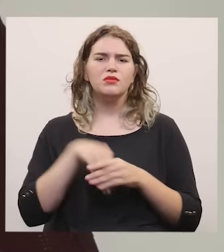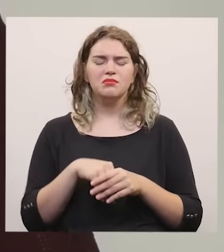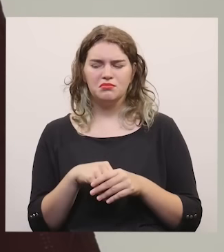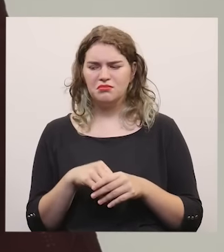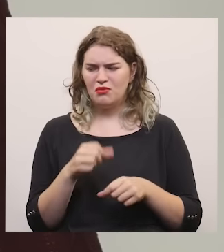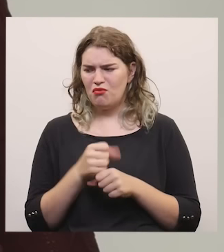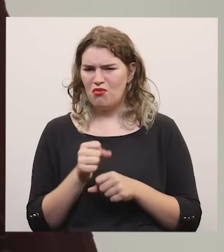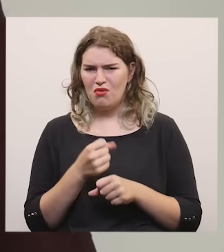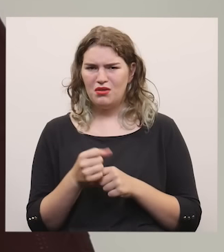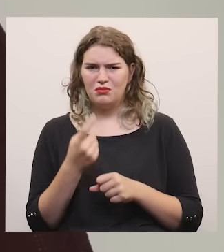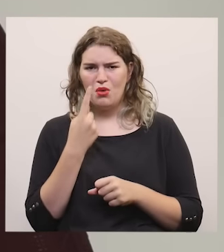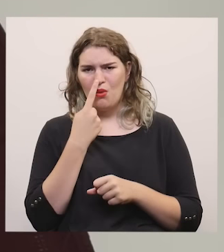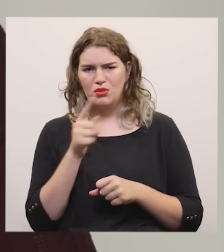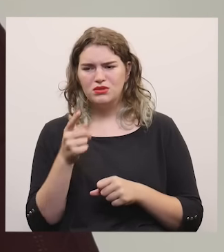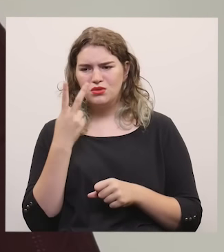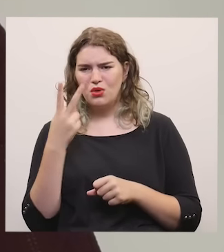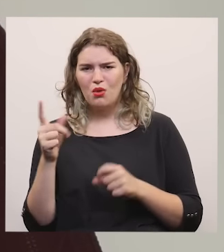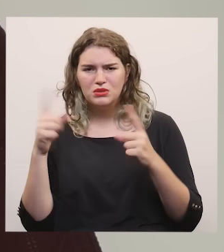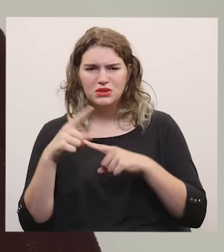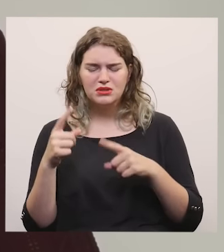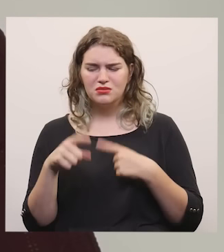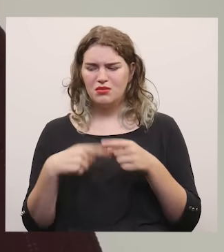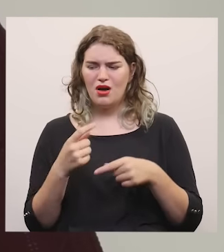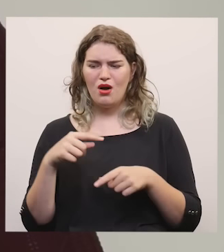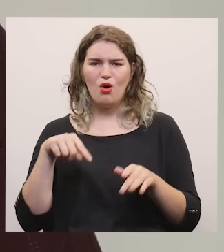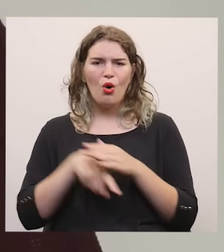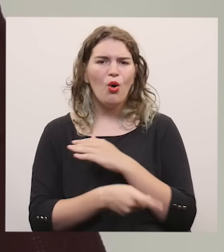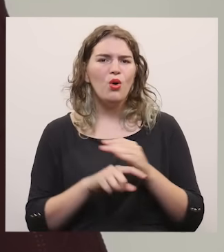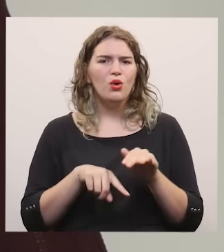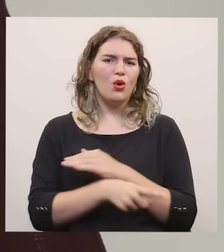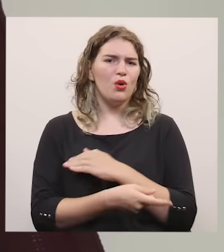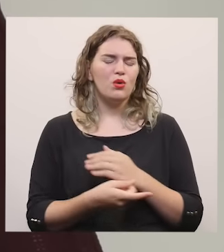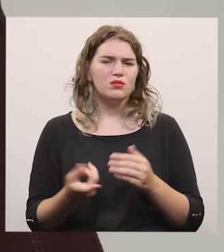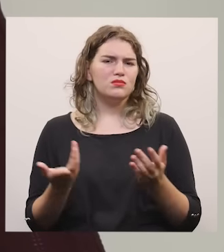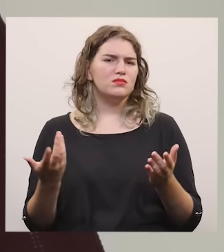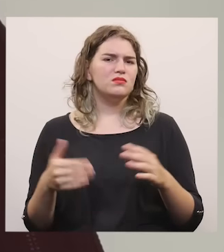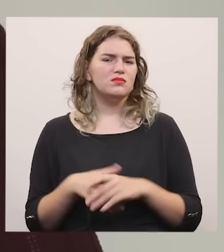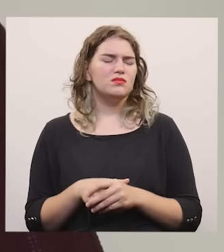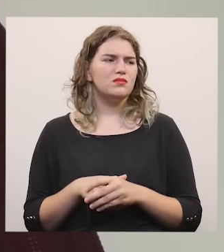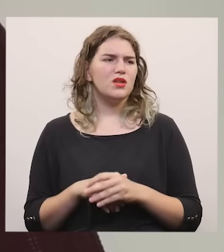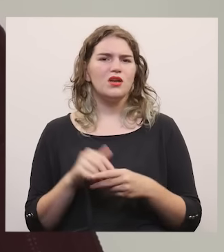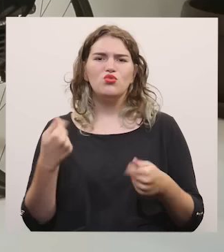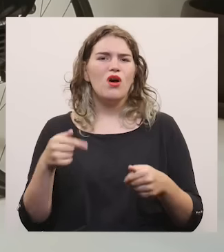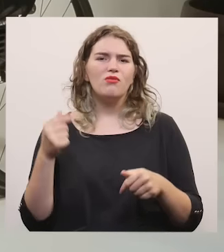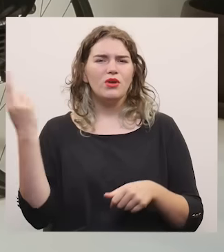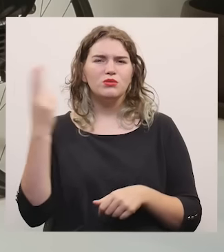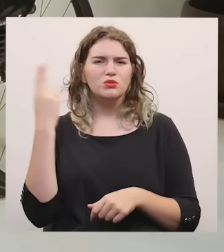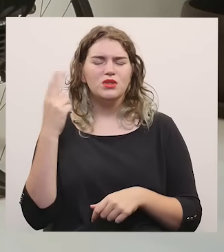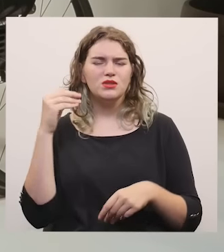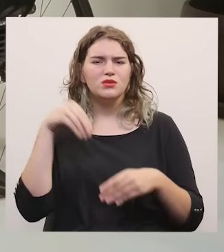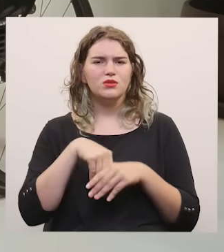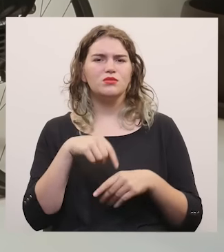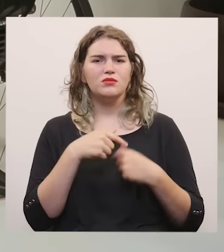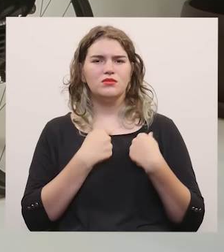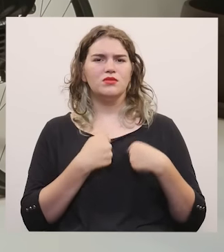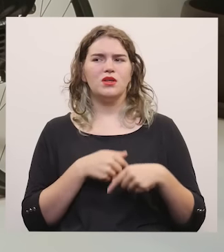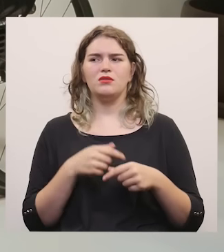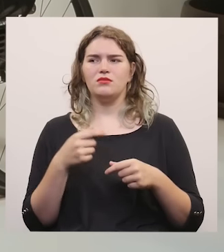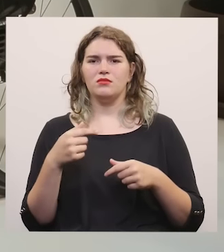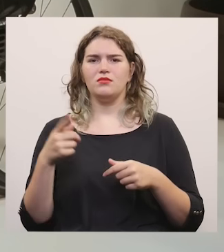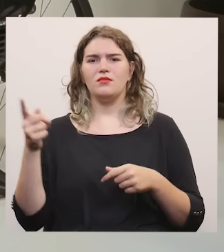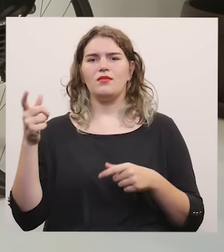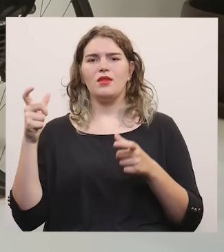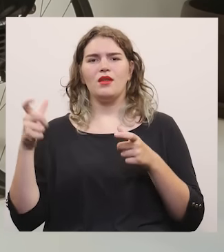pentru, nu știu, perioada de o zi, două. După aceea iar e golul acesta în suflet. Și este pentru că nu-l avem pe Dumnezeu în suflet. Am un apartament fain, da,